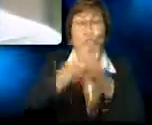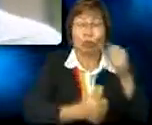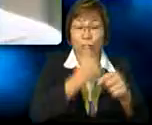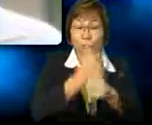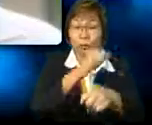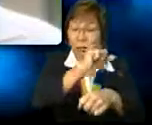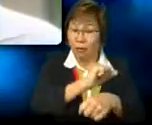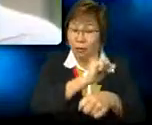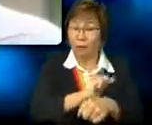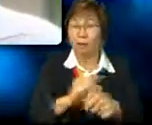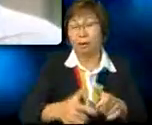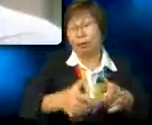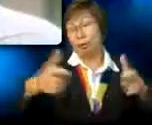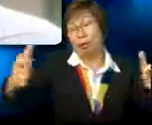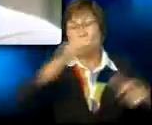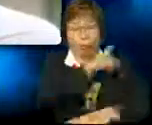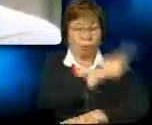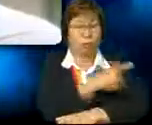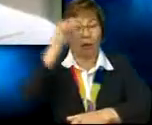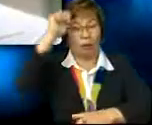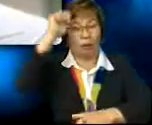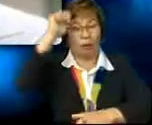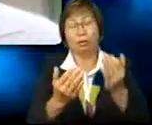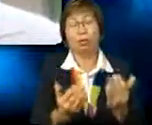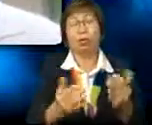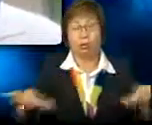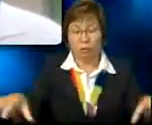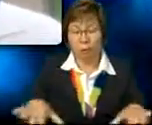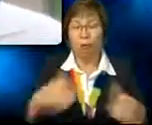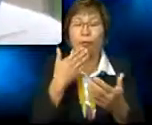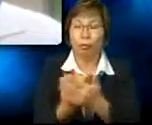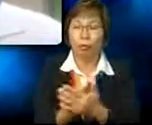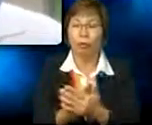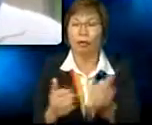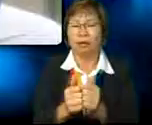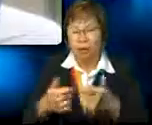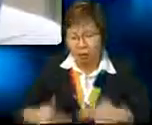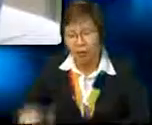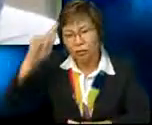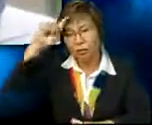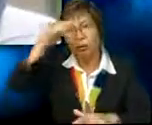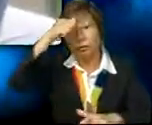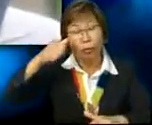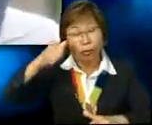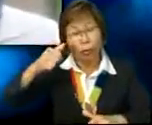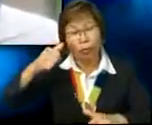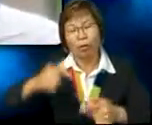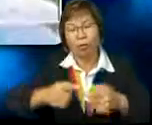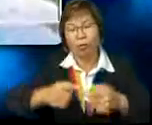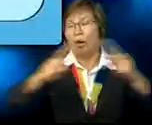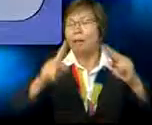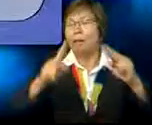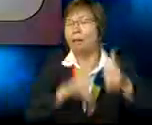saya perhatikan betapa besarnya kuasa Allah, di mana jika doa dapat dilakukan dengan baik, insya-Allah pembedahan itu keputusannya amat baik